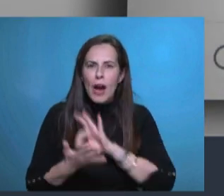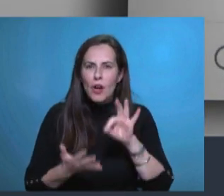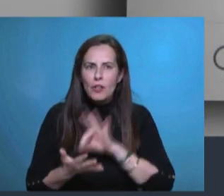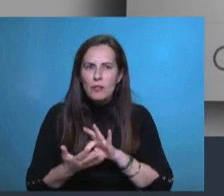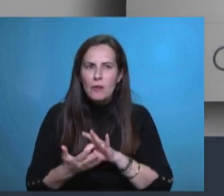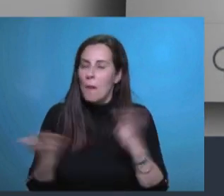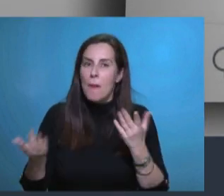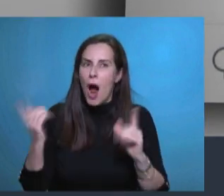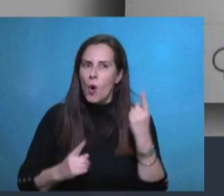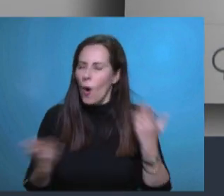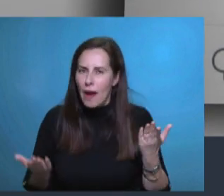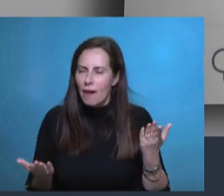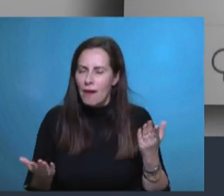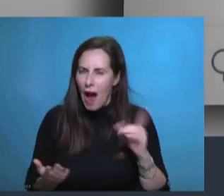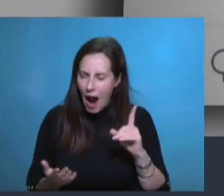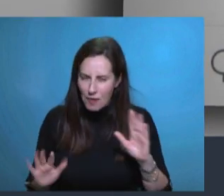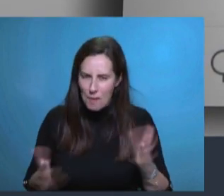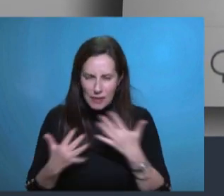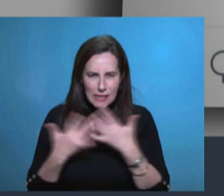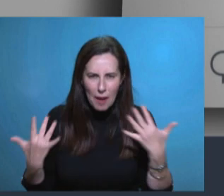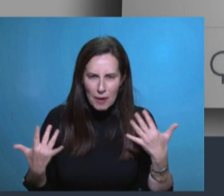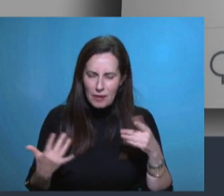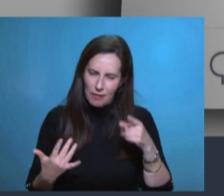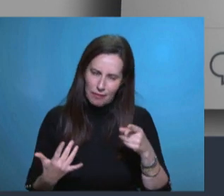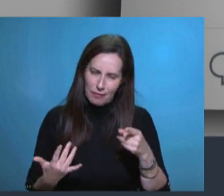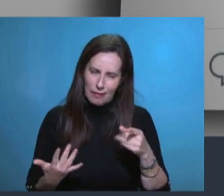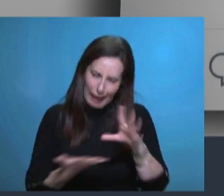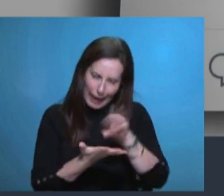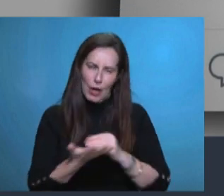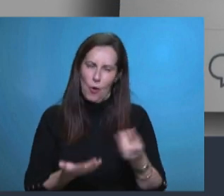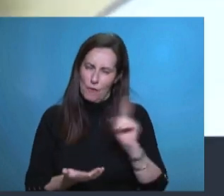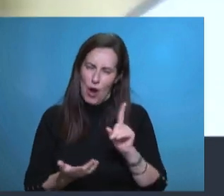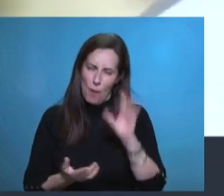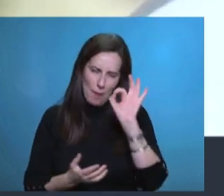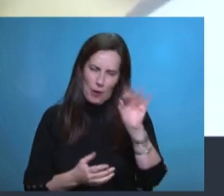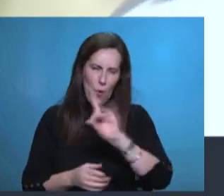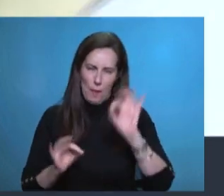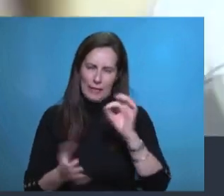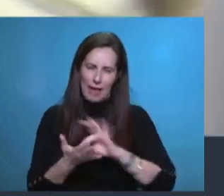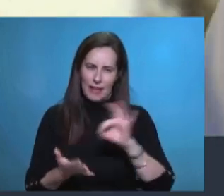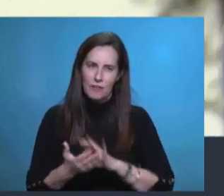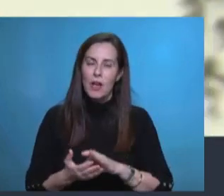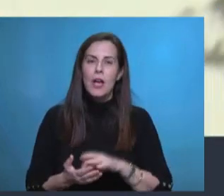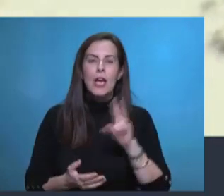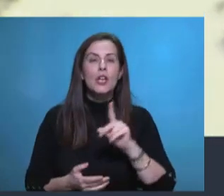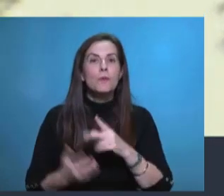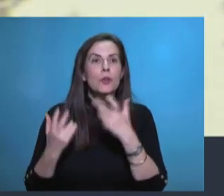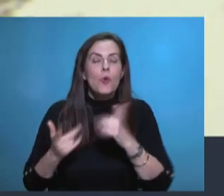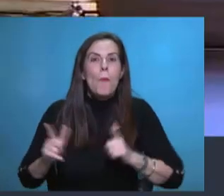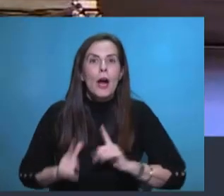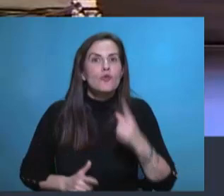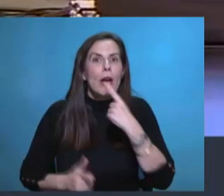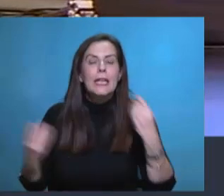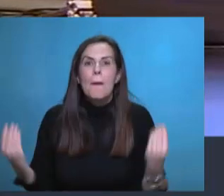וזה? אלא שבמהרה הסתבר שמדובר בחיקוי נוסף ולא ברמטכ"ל לשעבר. יש מי שמצפה למילותיו של גנץ